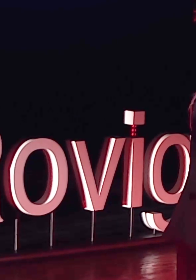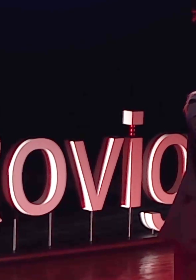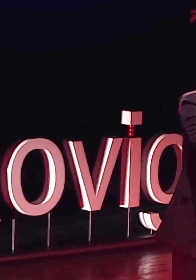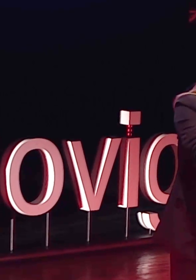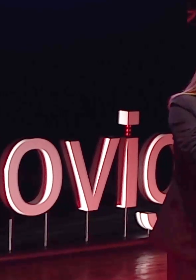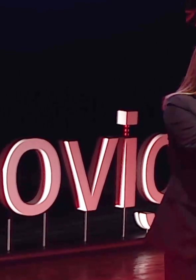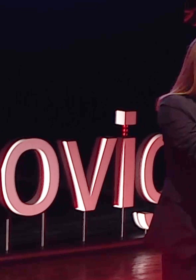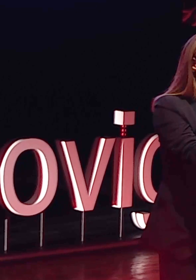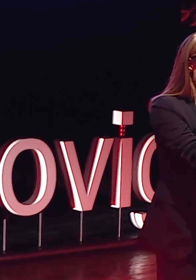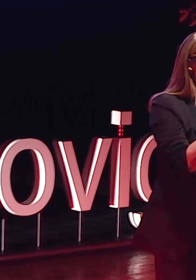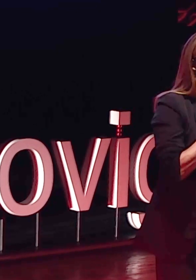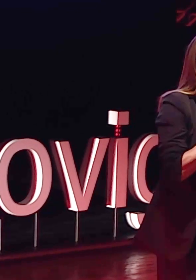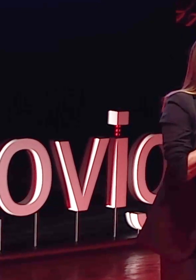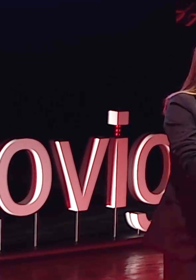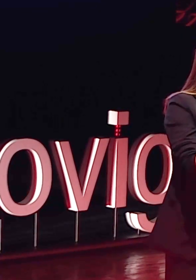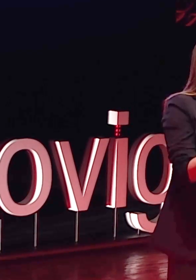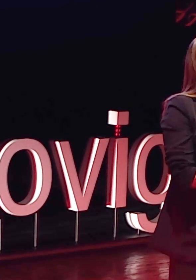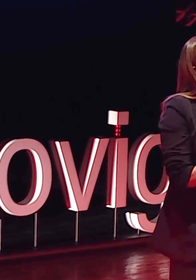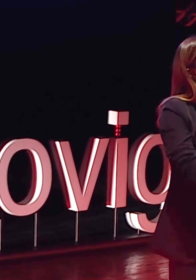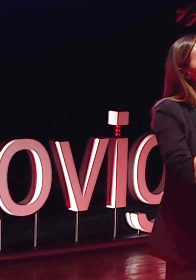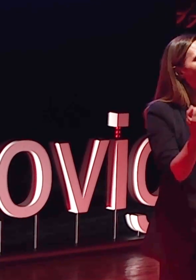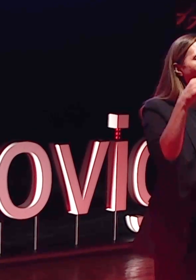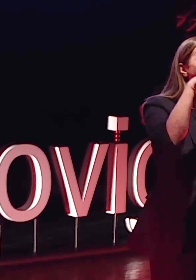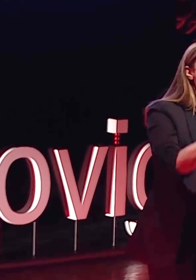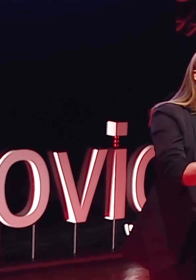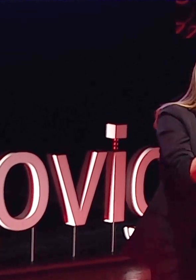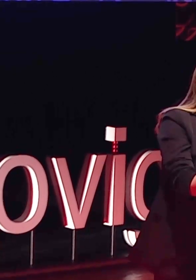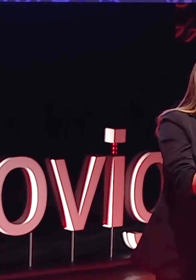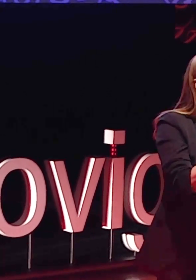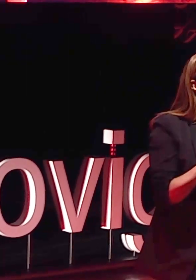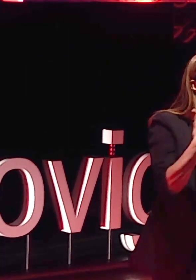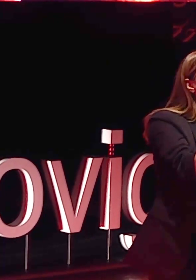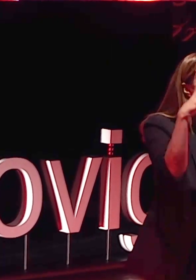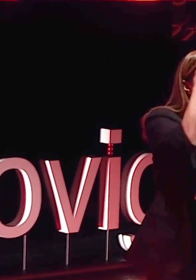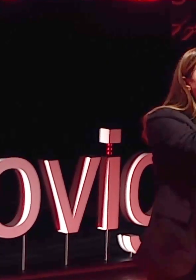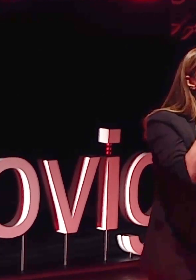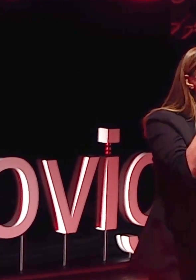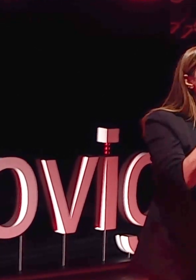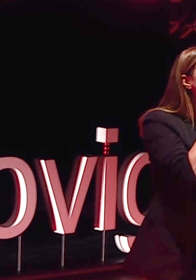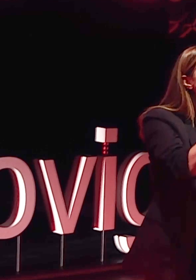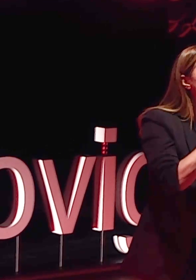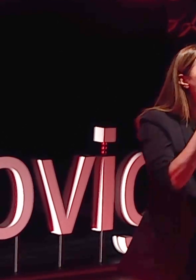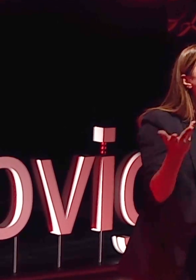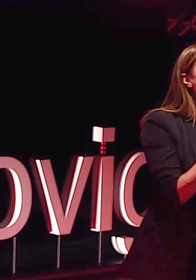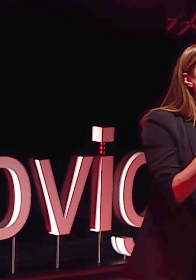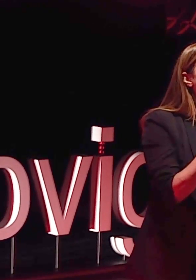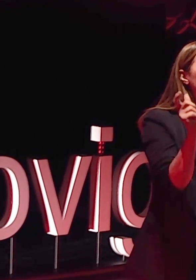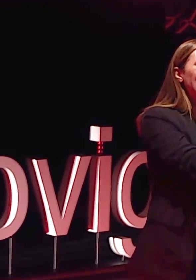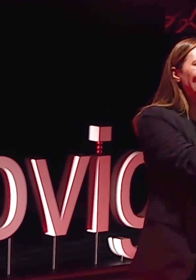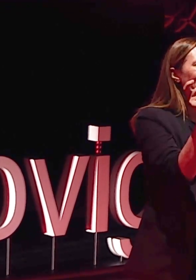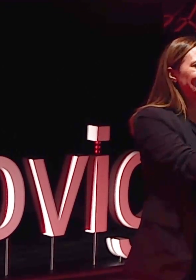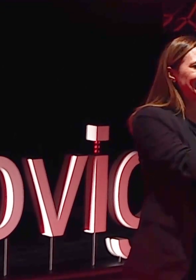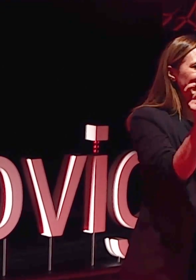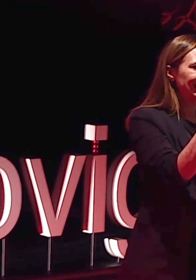dislessico bene Oggi voglio farvi capire che cosa significa essere dislessico